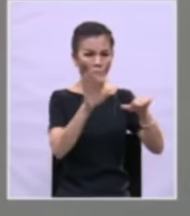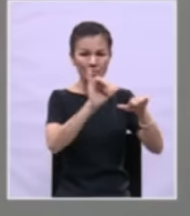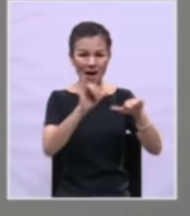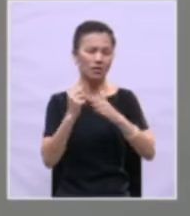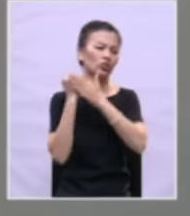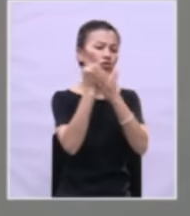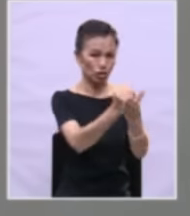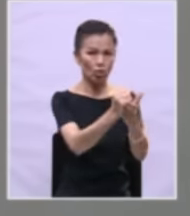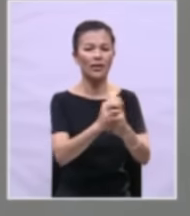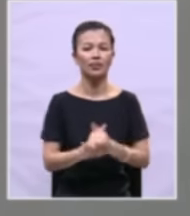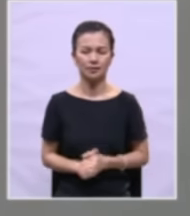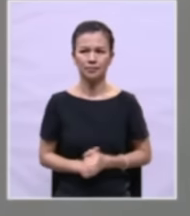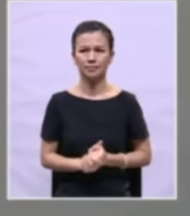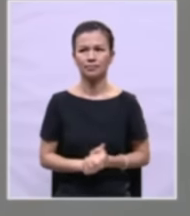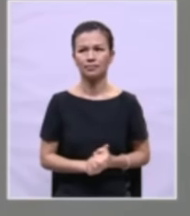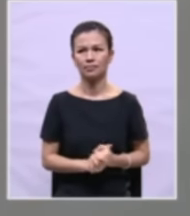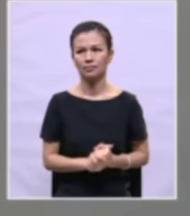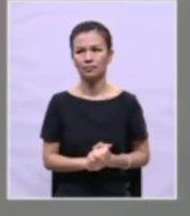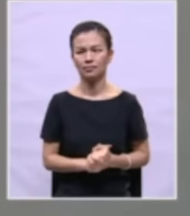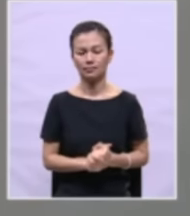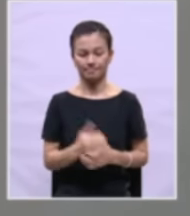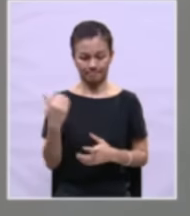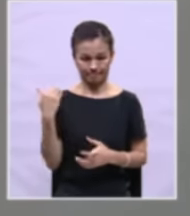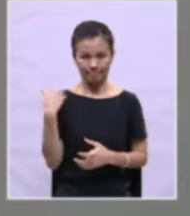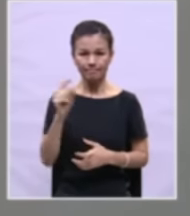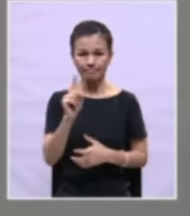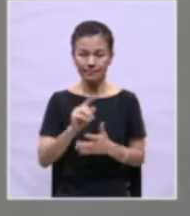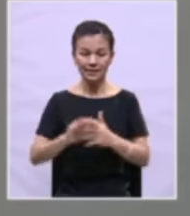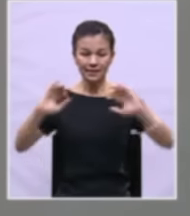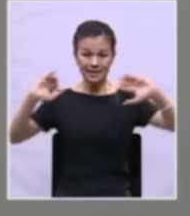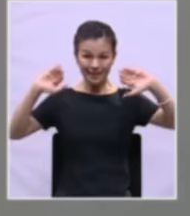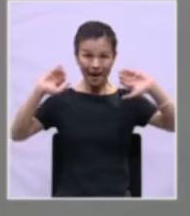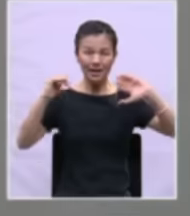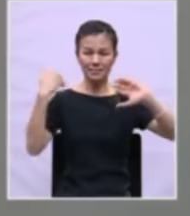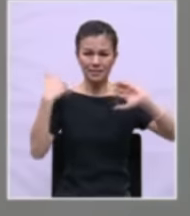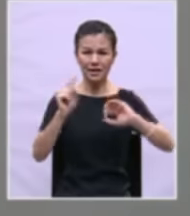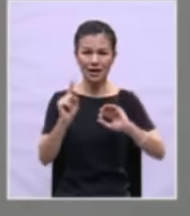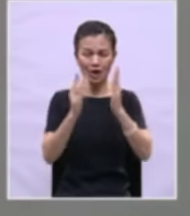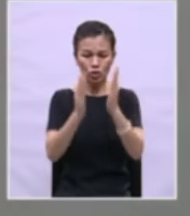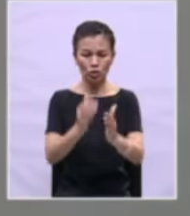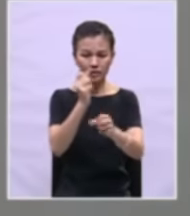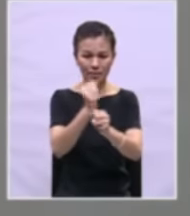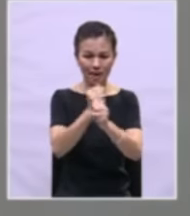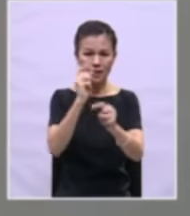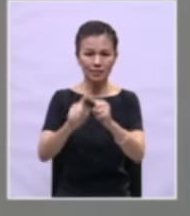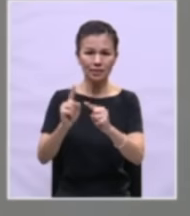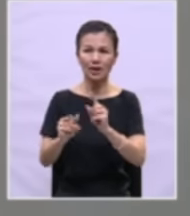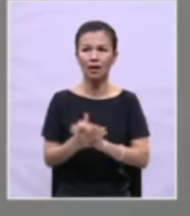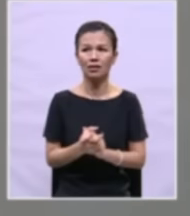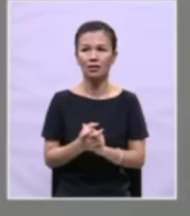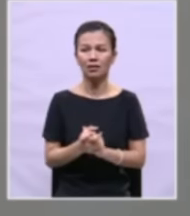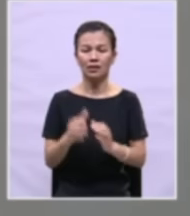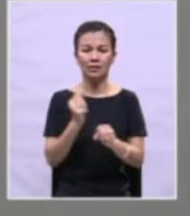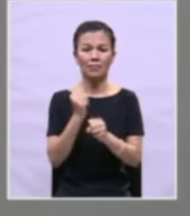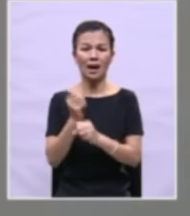ตรงนั้นไม่ดีกว่าหรือนะบางงานเนี่ยบางทีข้าราชการหรือบางทีก็พนักงานต่างๆที่เขาทำงานเช่นในเรื่องของแอร์โฮ